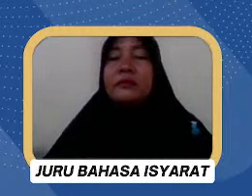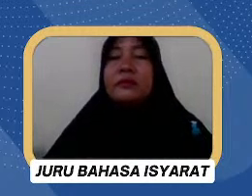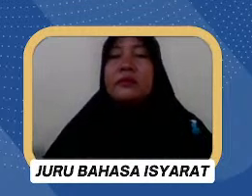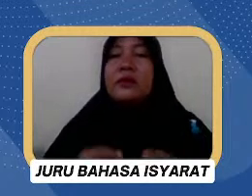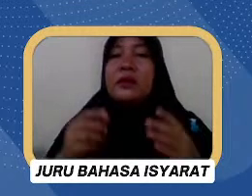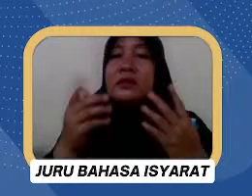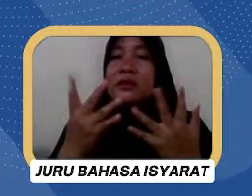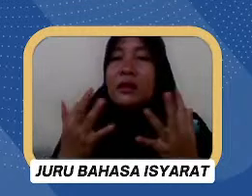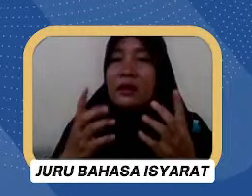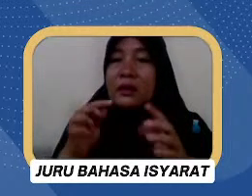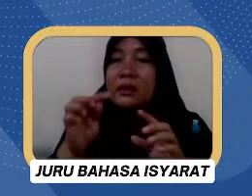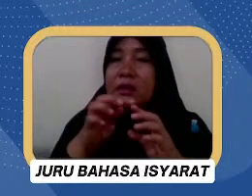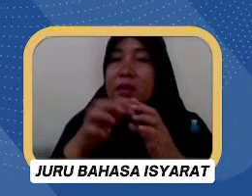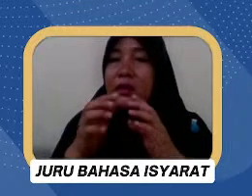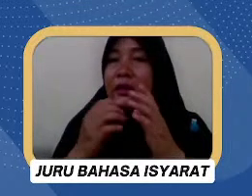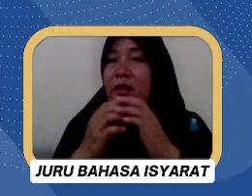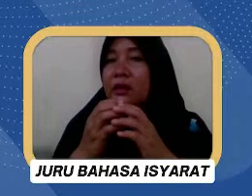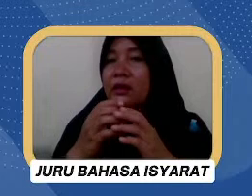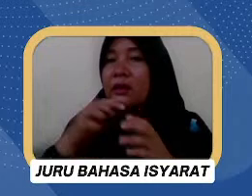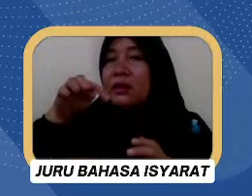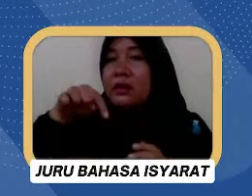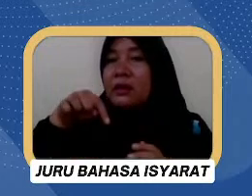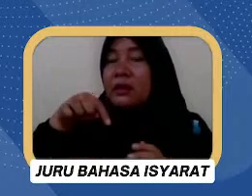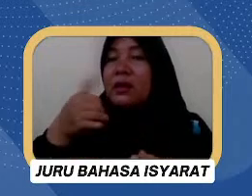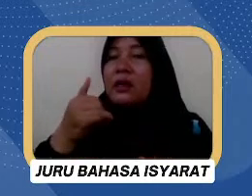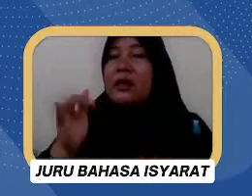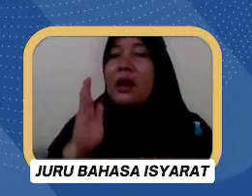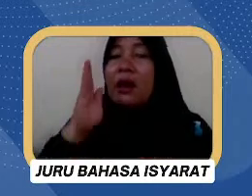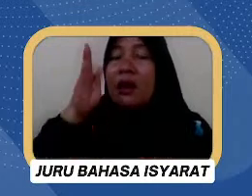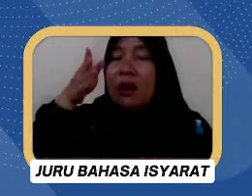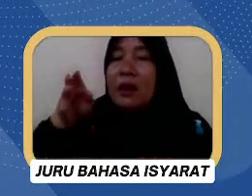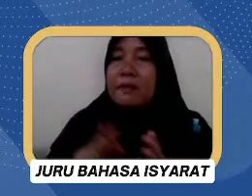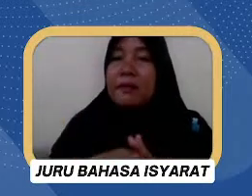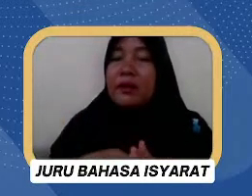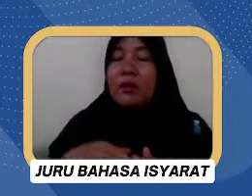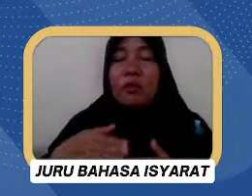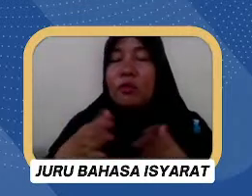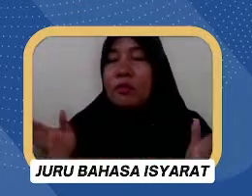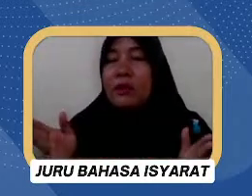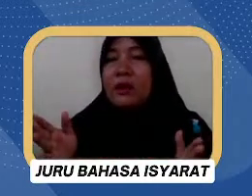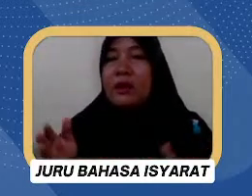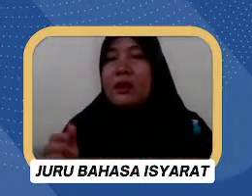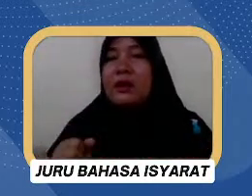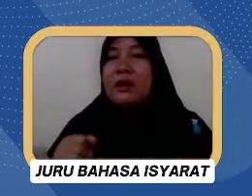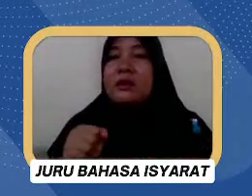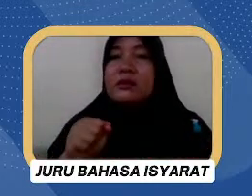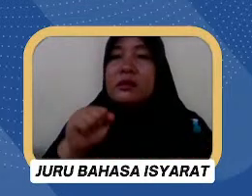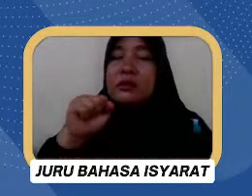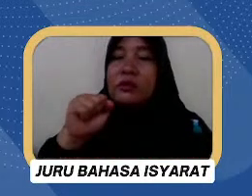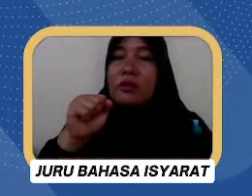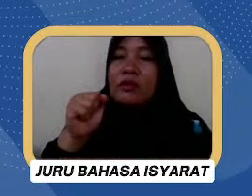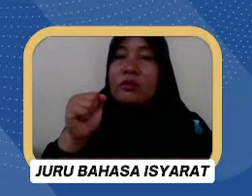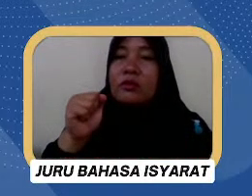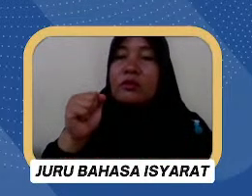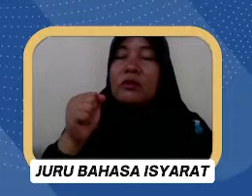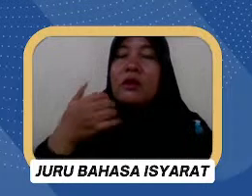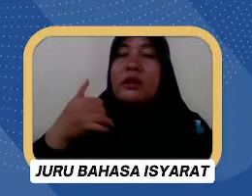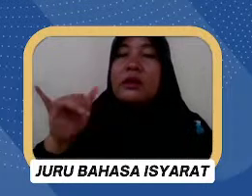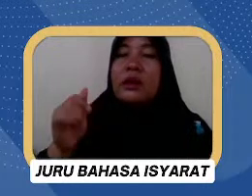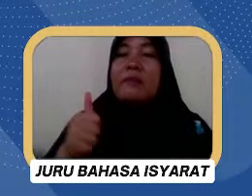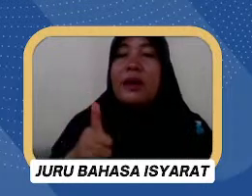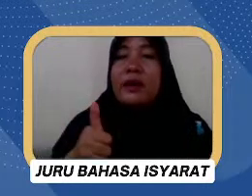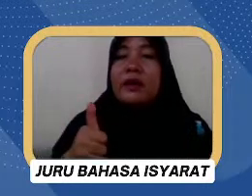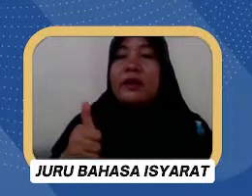mengubah sesuatu hal yang baik, bahkan menjadi lebih baik. Sebaliknya, sesuatu